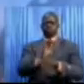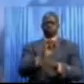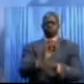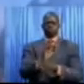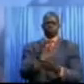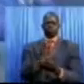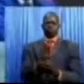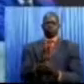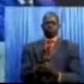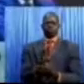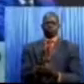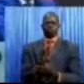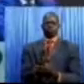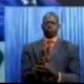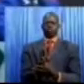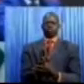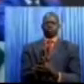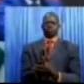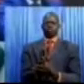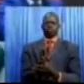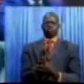Réaction.